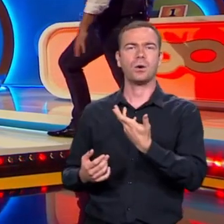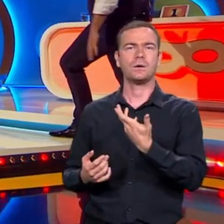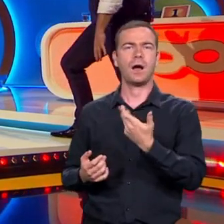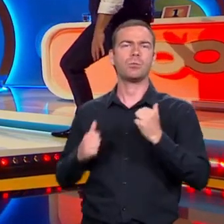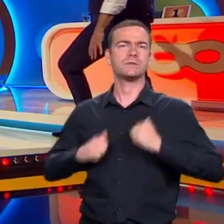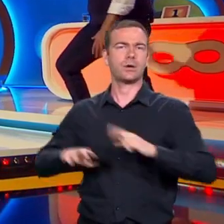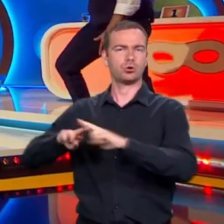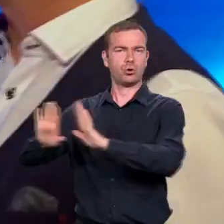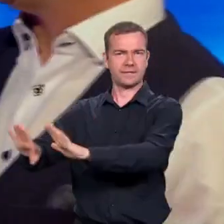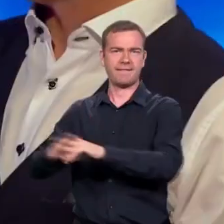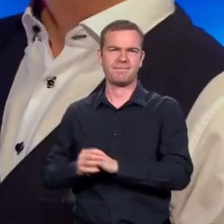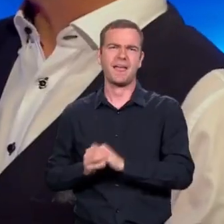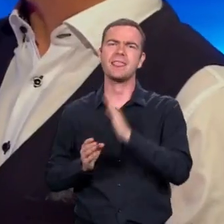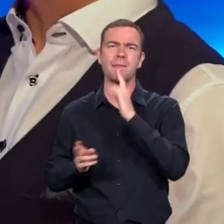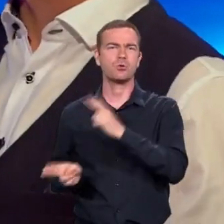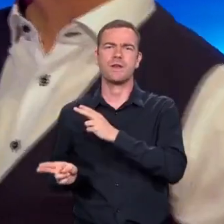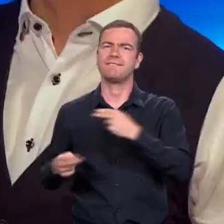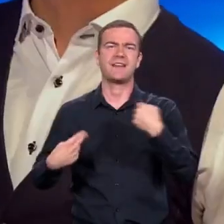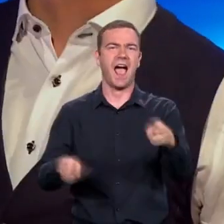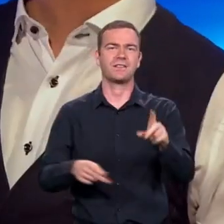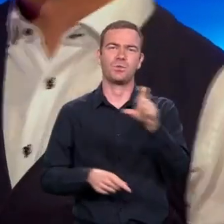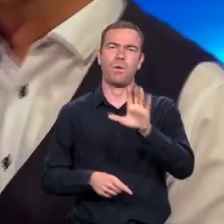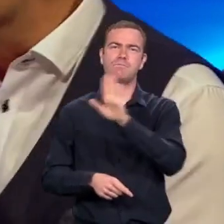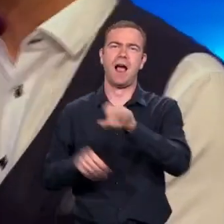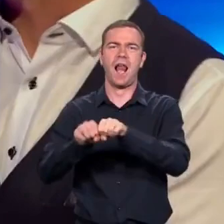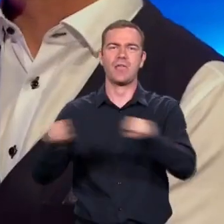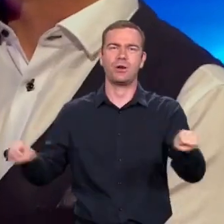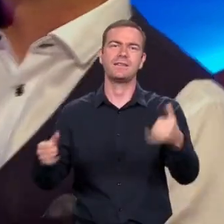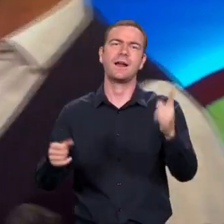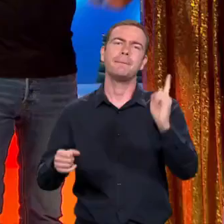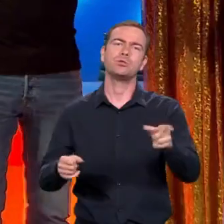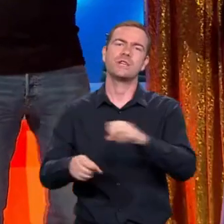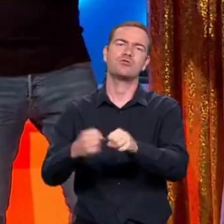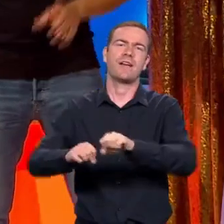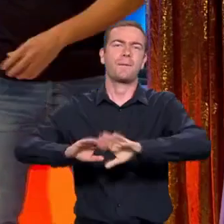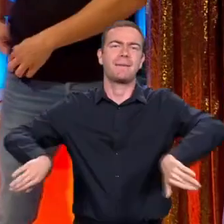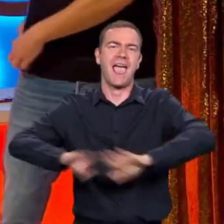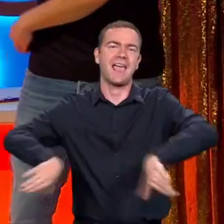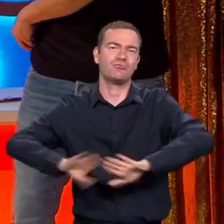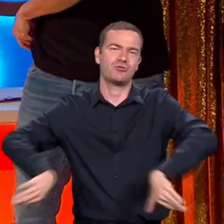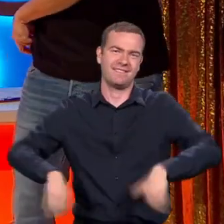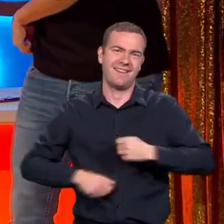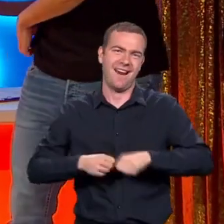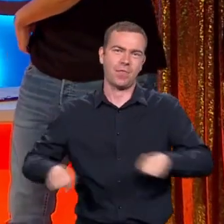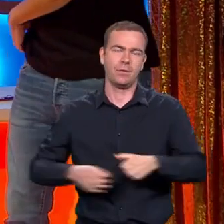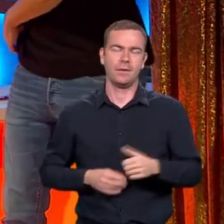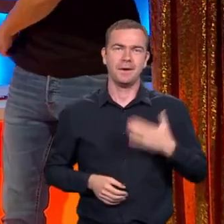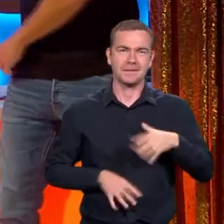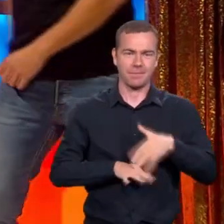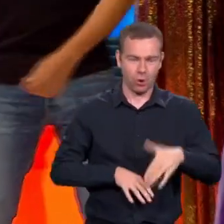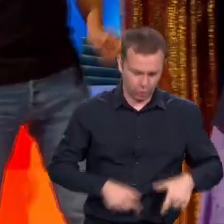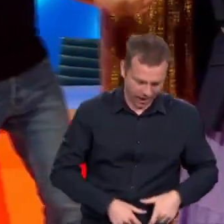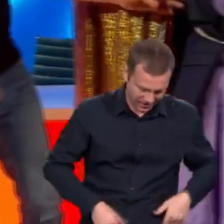to sako už? Nemůže ho vrátit, protože je spoutaná, ale pokud chcete vrátit sako, musíte ji rozvázat. Prepačte, ale medzi časom si skontrolujem, či mám